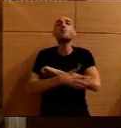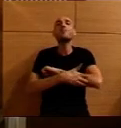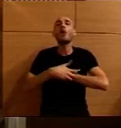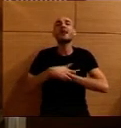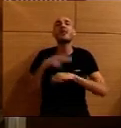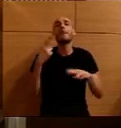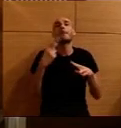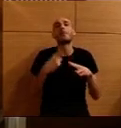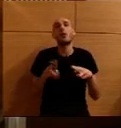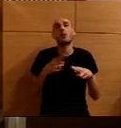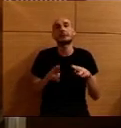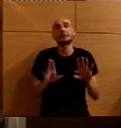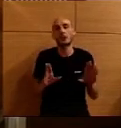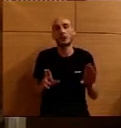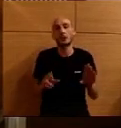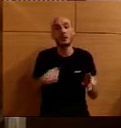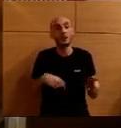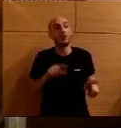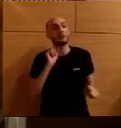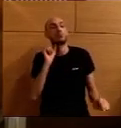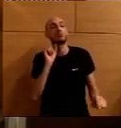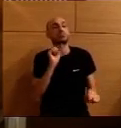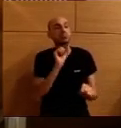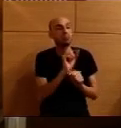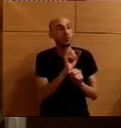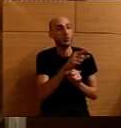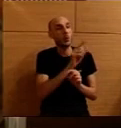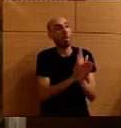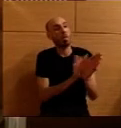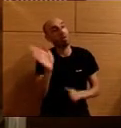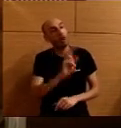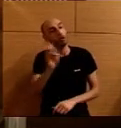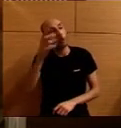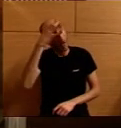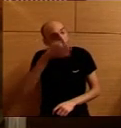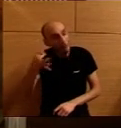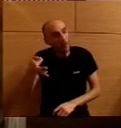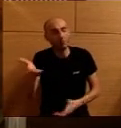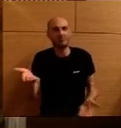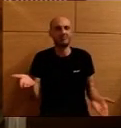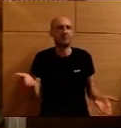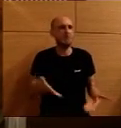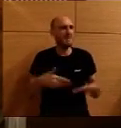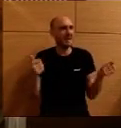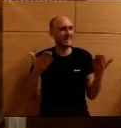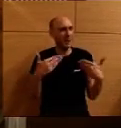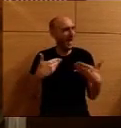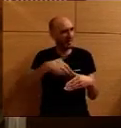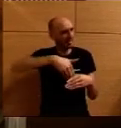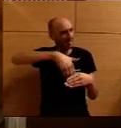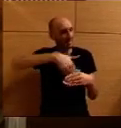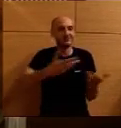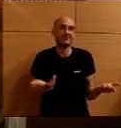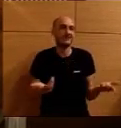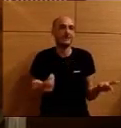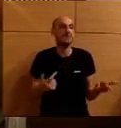jo a vostè li parlo d'una cosa i vostè me contesta, Benaguasil, i res més, doncs mire, jo li dic que davant dels